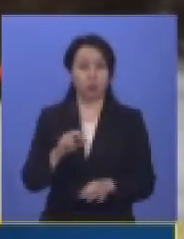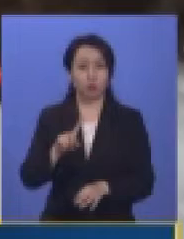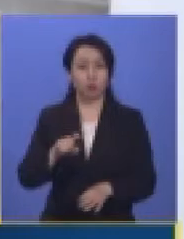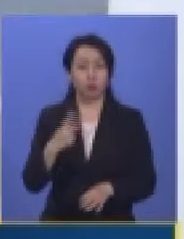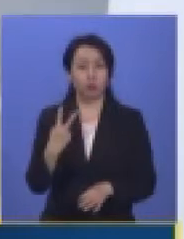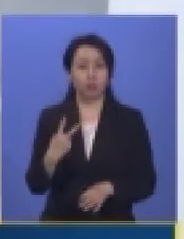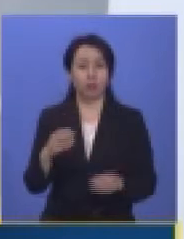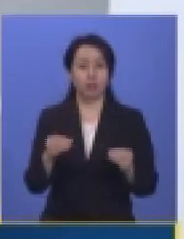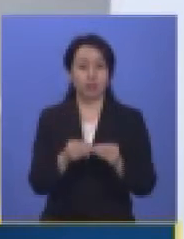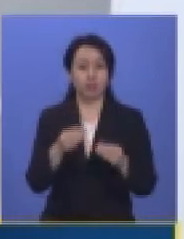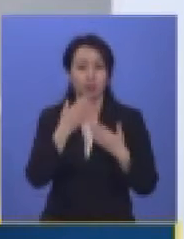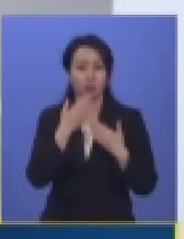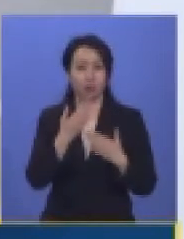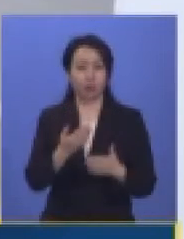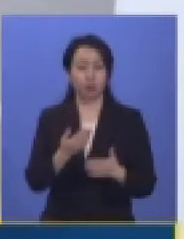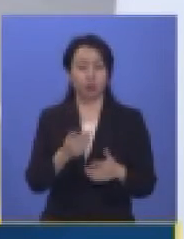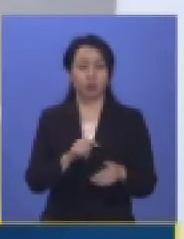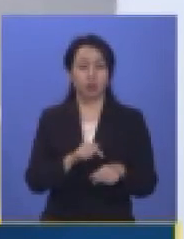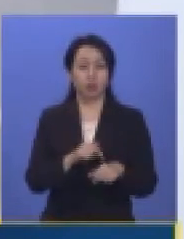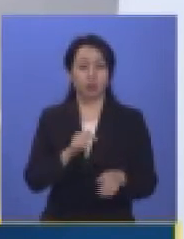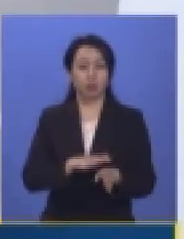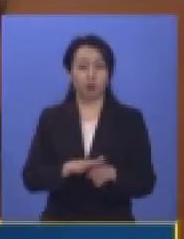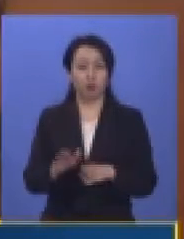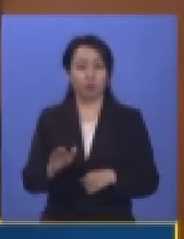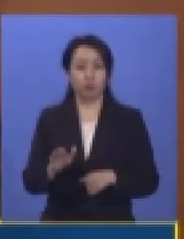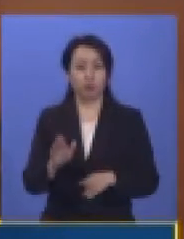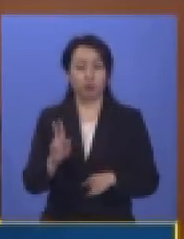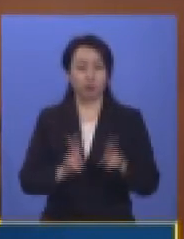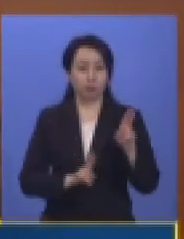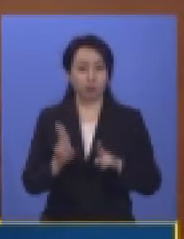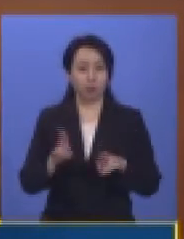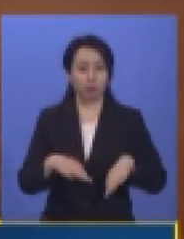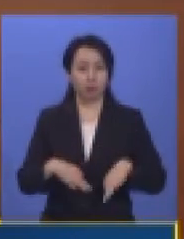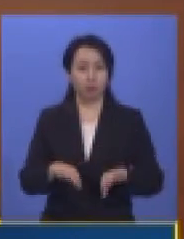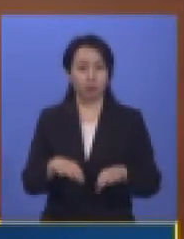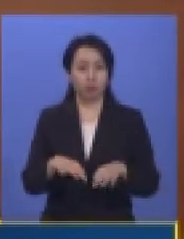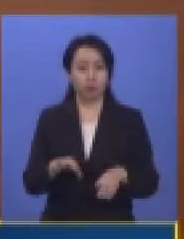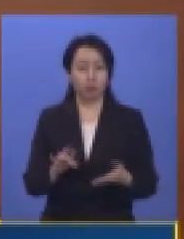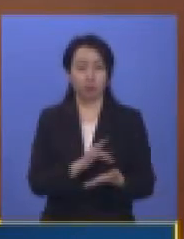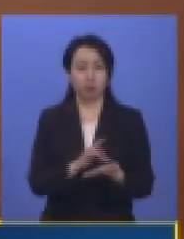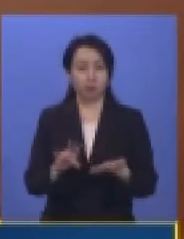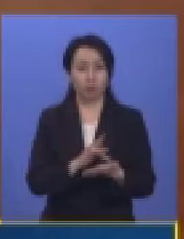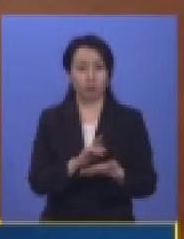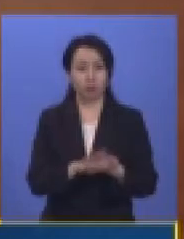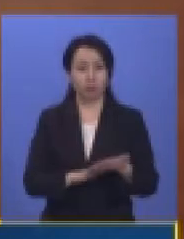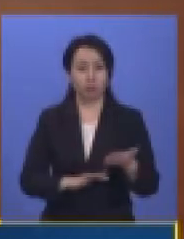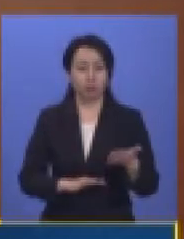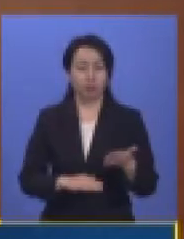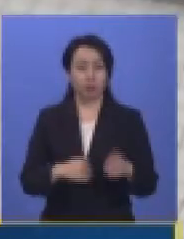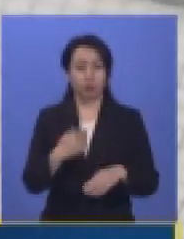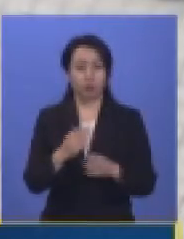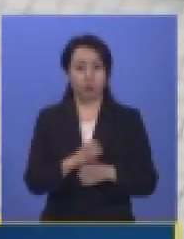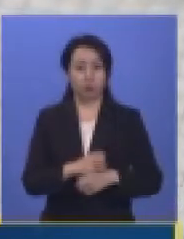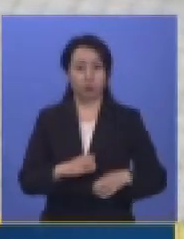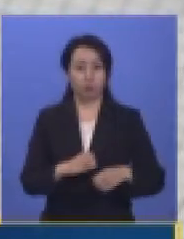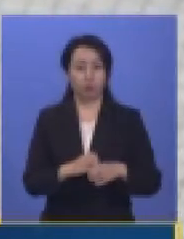поступают порядка 10 обращений. В основном они касаются соблюдения транспортной дисциплины. Кроме мобильного приложения продолжается непрерывный прием обращений